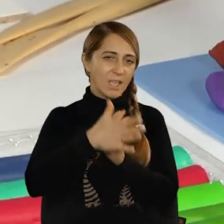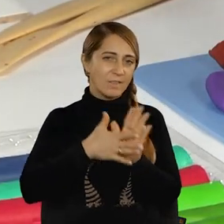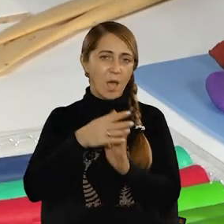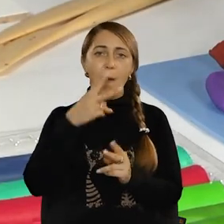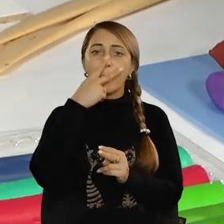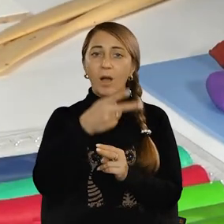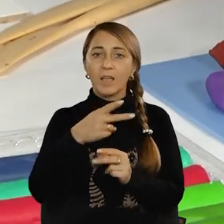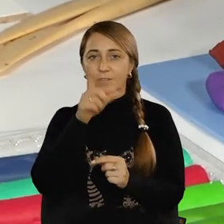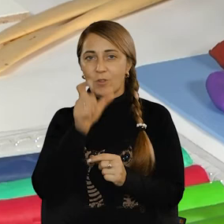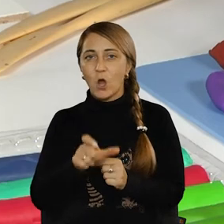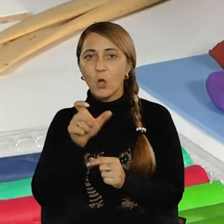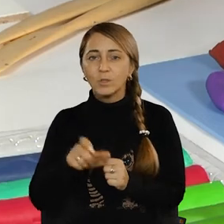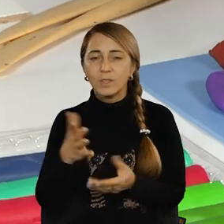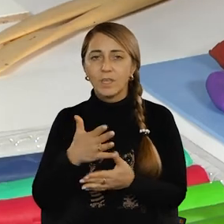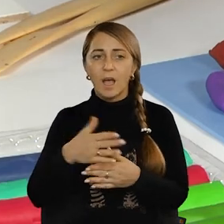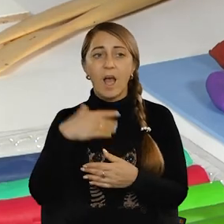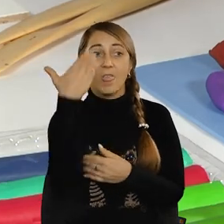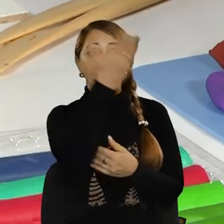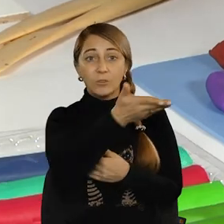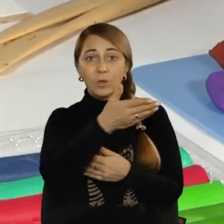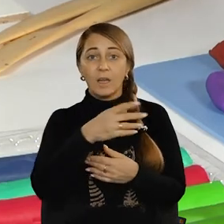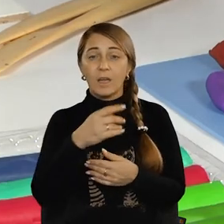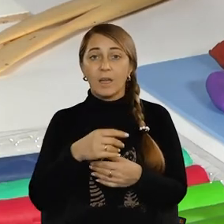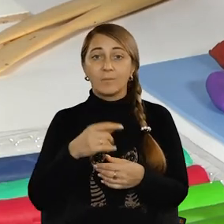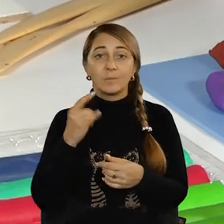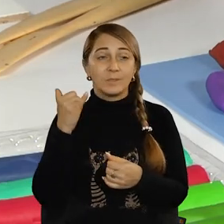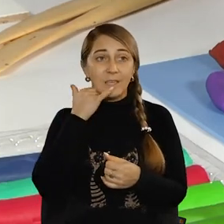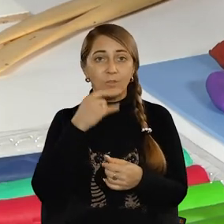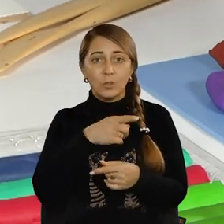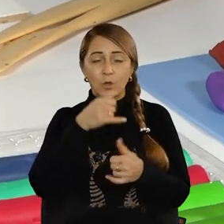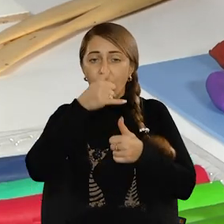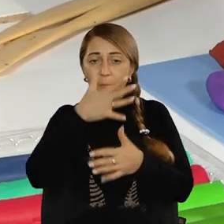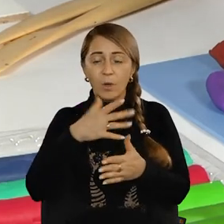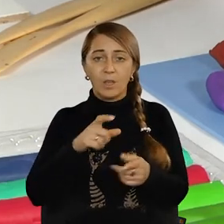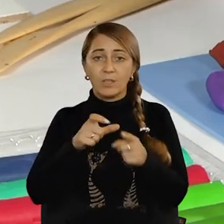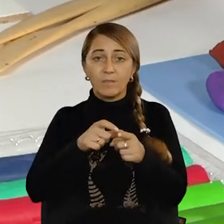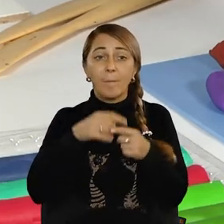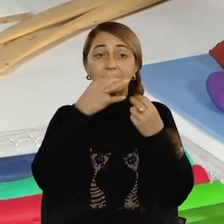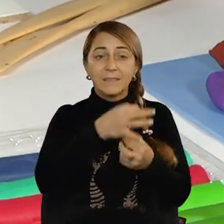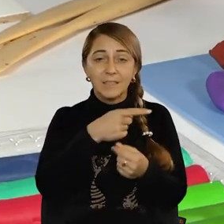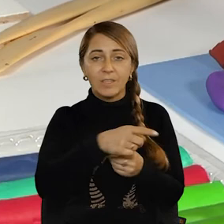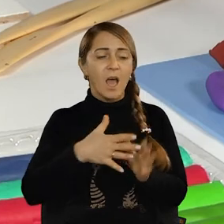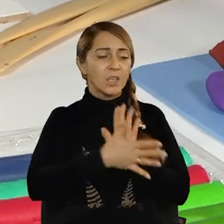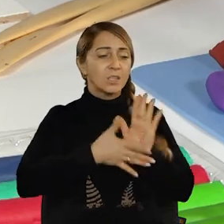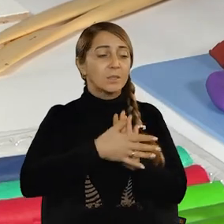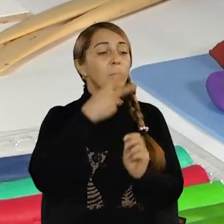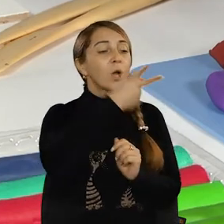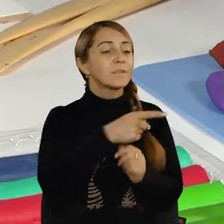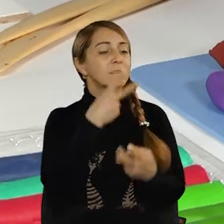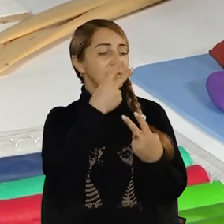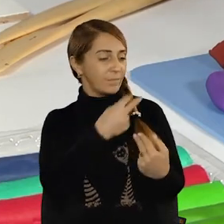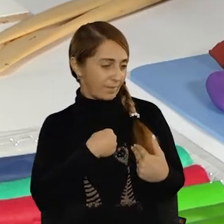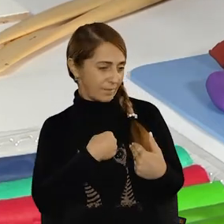показувала людині, котра була по той бік екрану, те, що не могла виразити словами. Через трохи із того